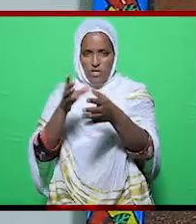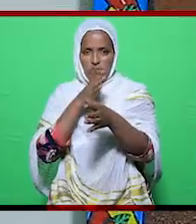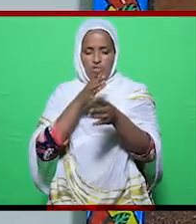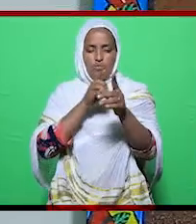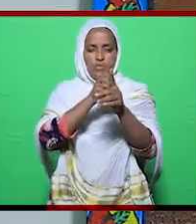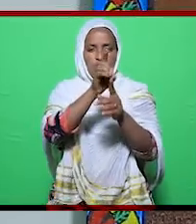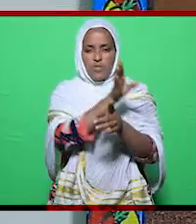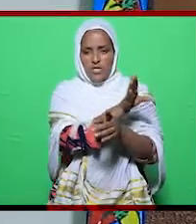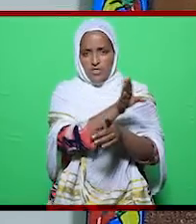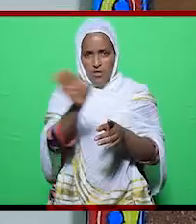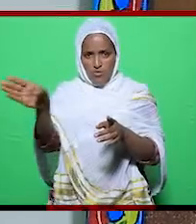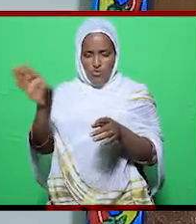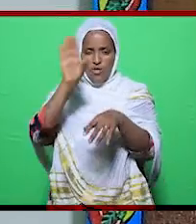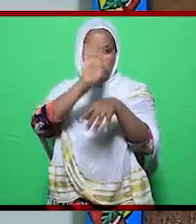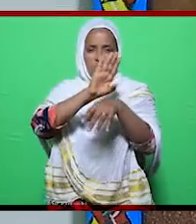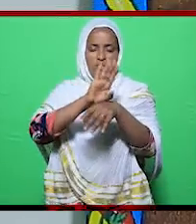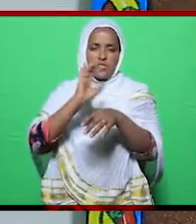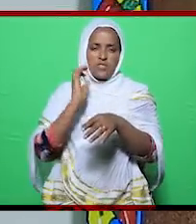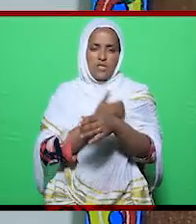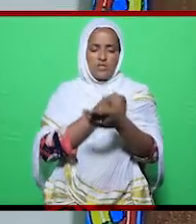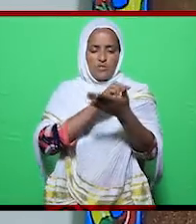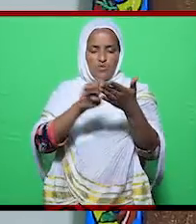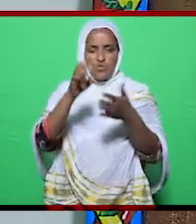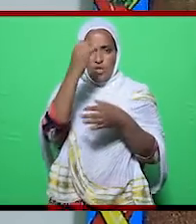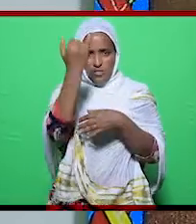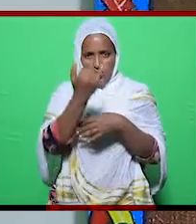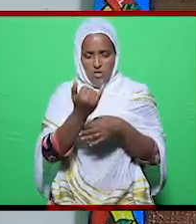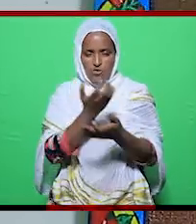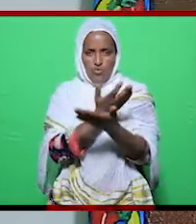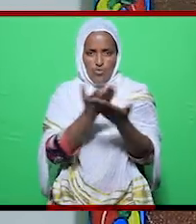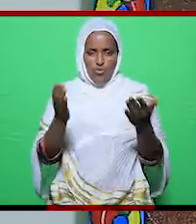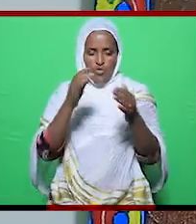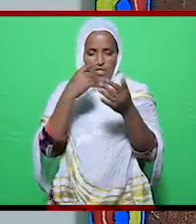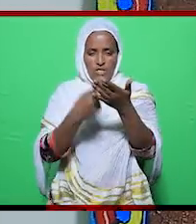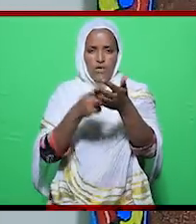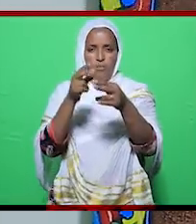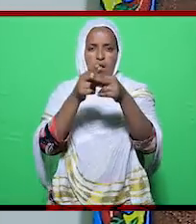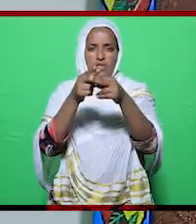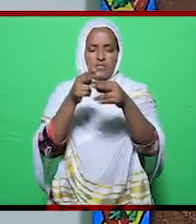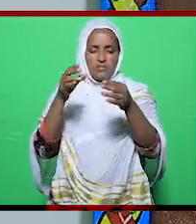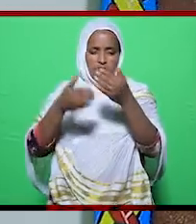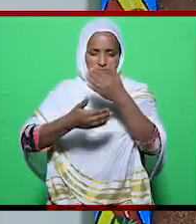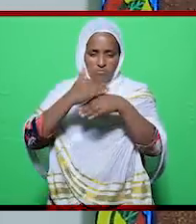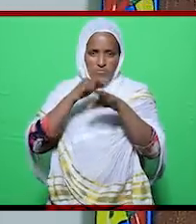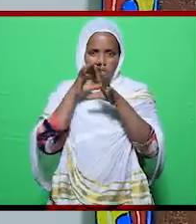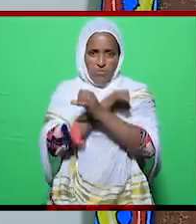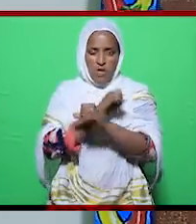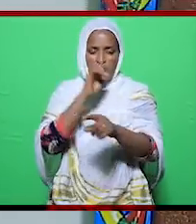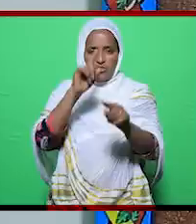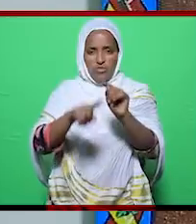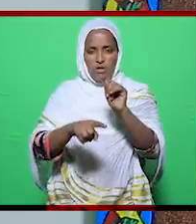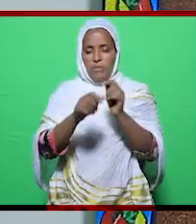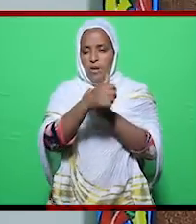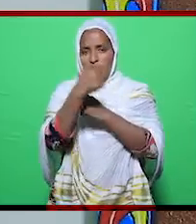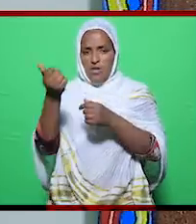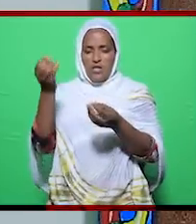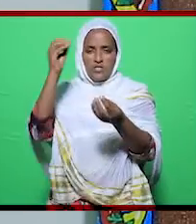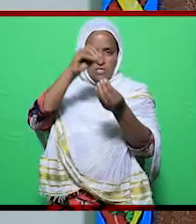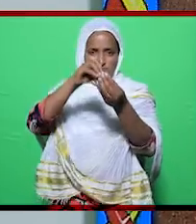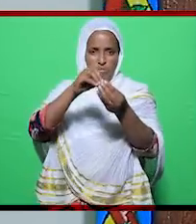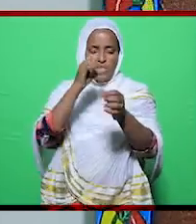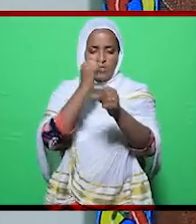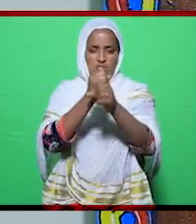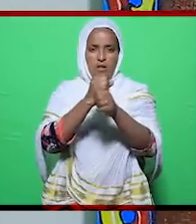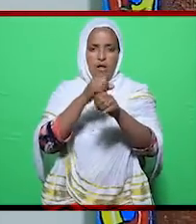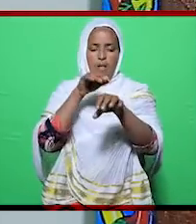ማድረግ ሌላው የእኛ ምዕመናን ድርሻ ነው። ለማንኛውም ትኩረት ሳንሰጠው መስመር የሳተውን የቤተክርስቲያናችንን ቅዱሳት ሥዕላት